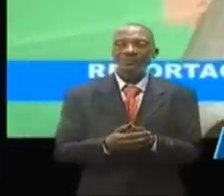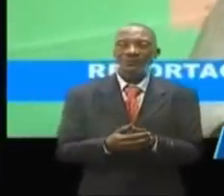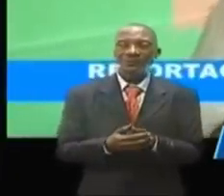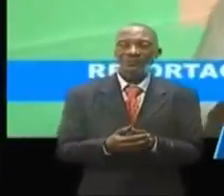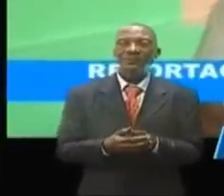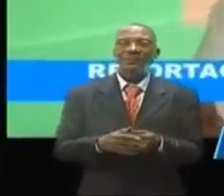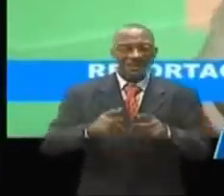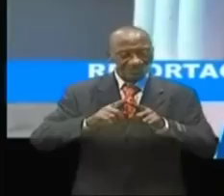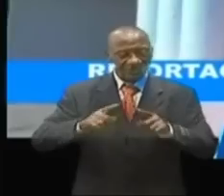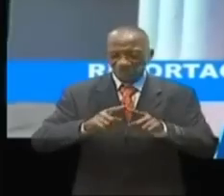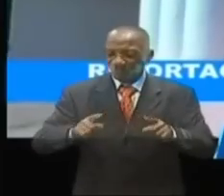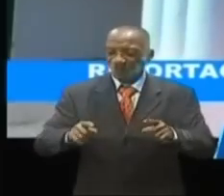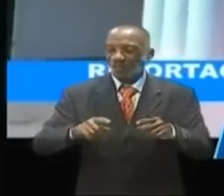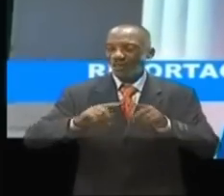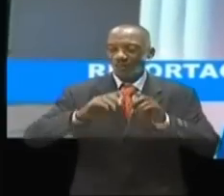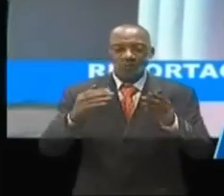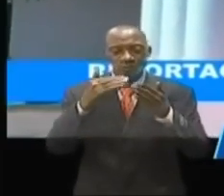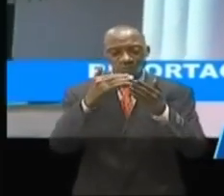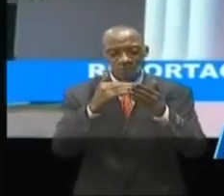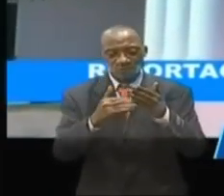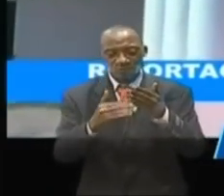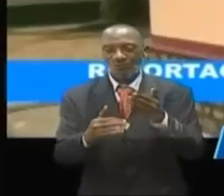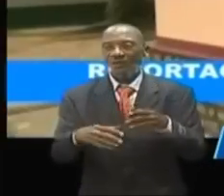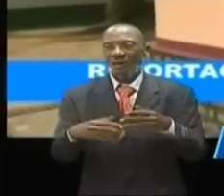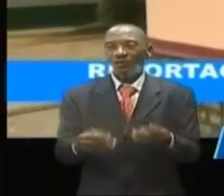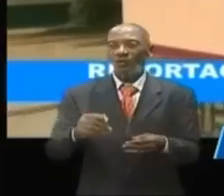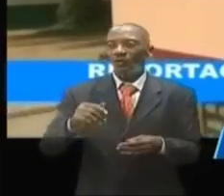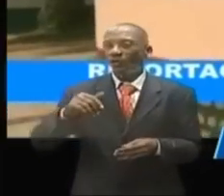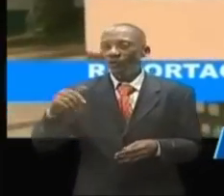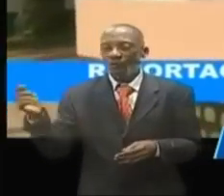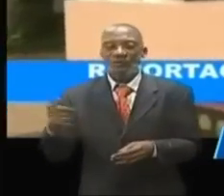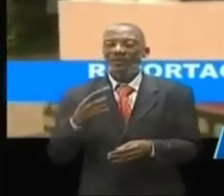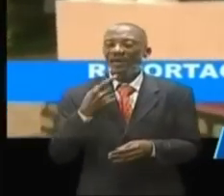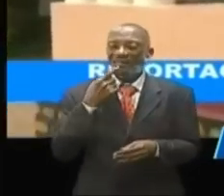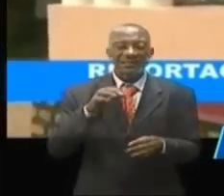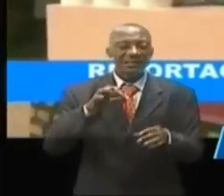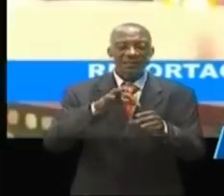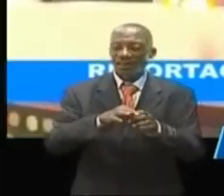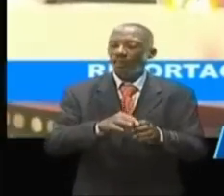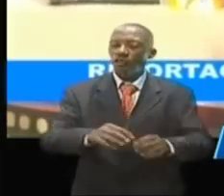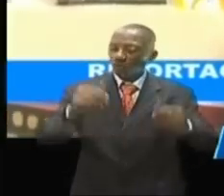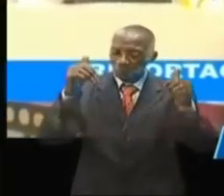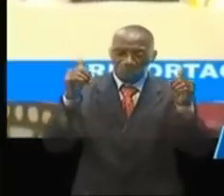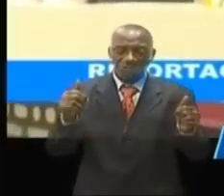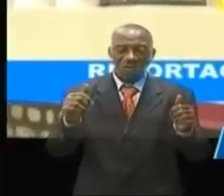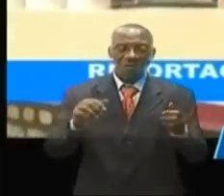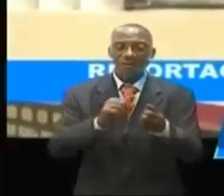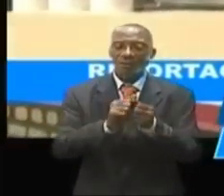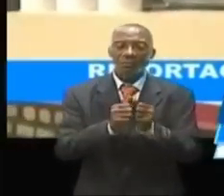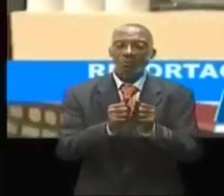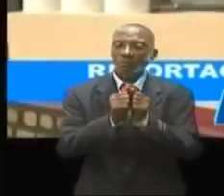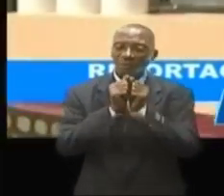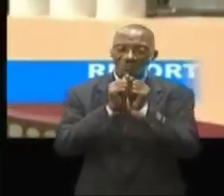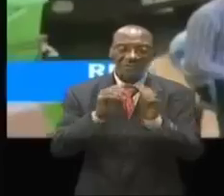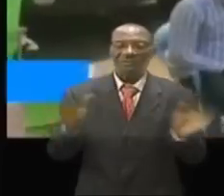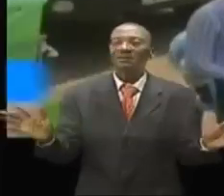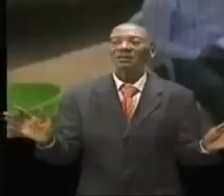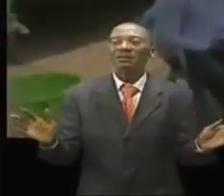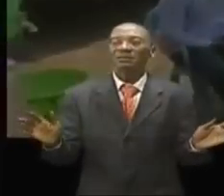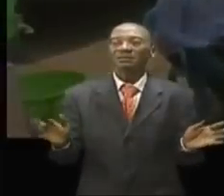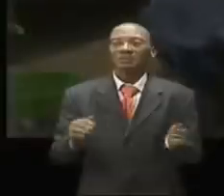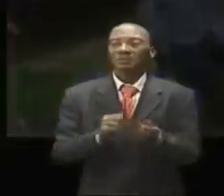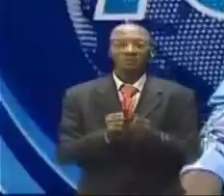Josiane Mujinga Tshizangu a salué la tenue de ces élections avant de prodiguer des sages conseils aux élus et aux travailleurs de la CNSS